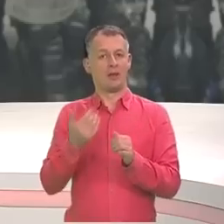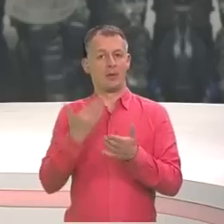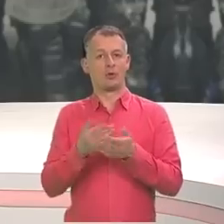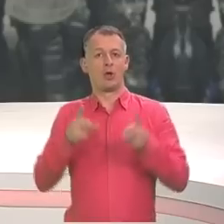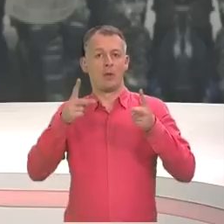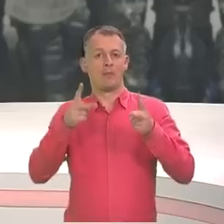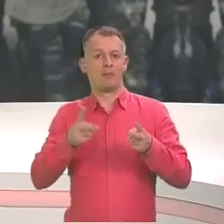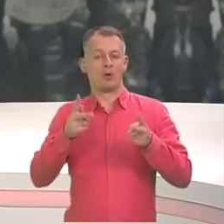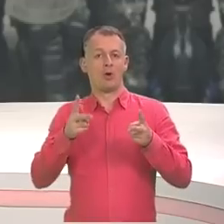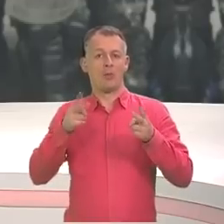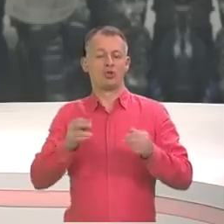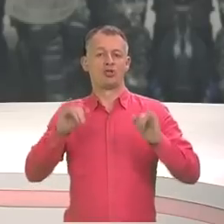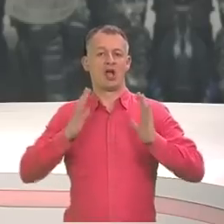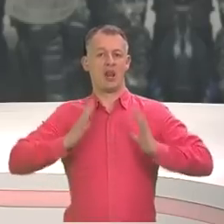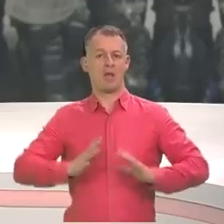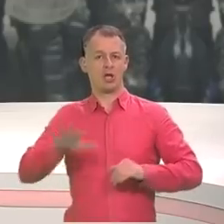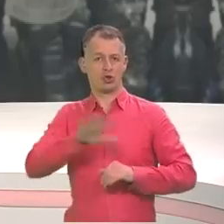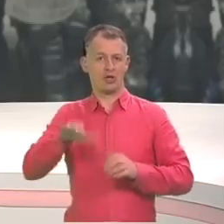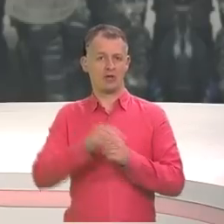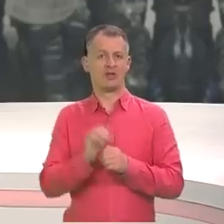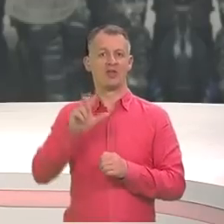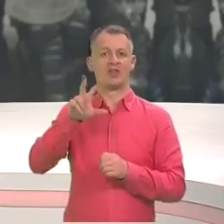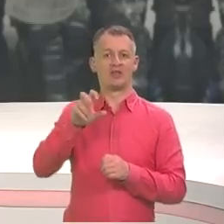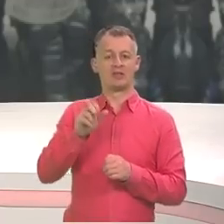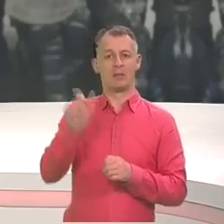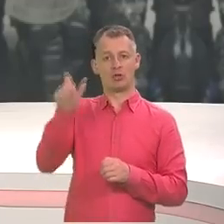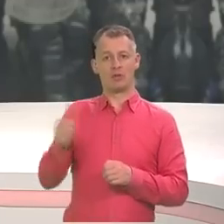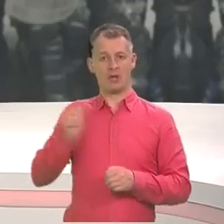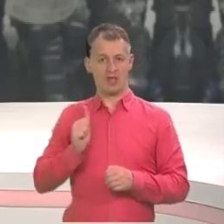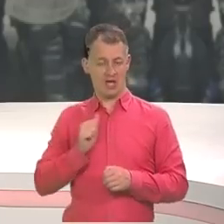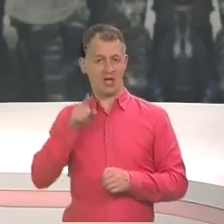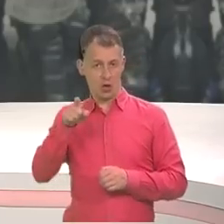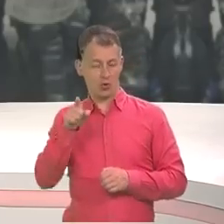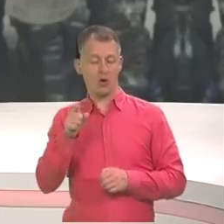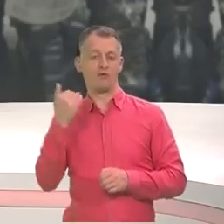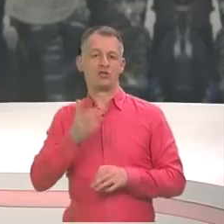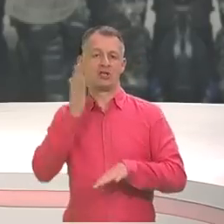În ultimele zile, în urma protestelor, 30 de militari ai forțelor KFOR au fost răniți.